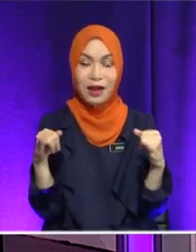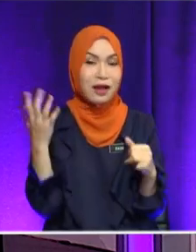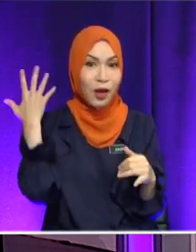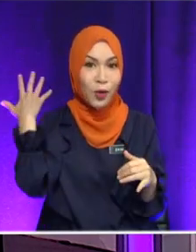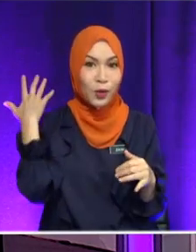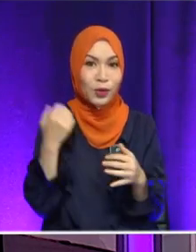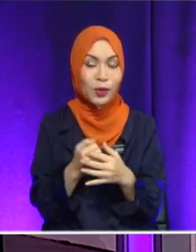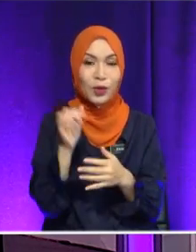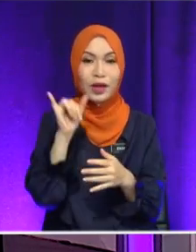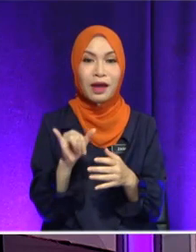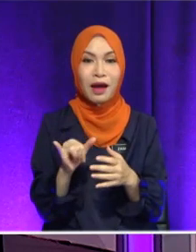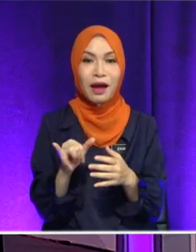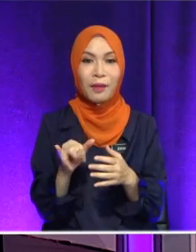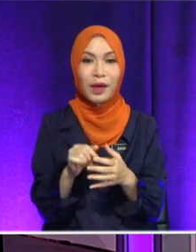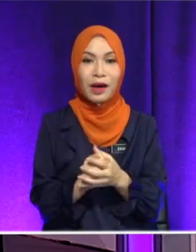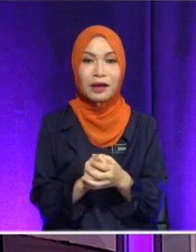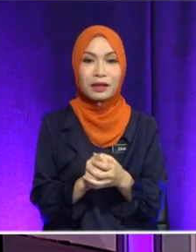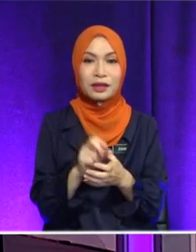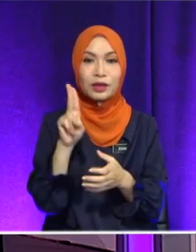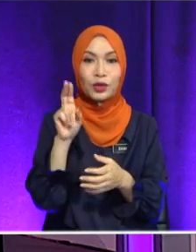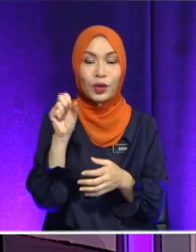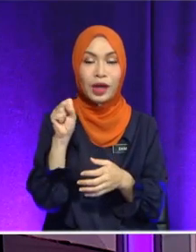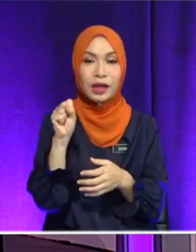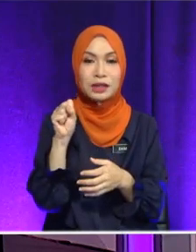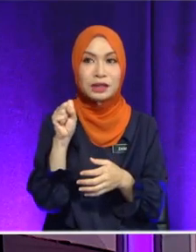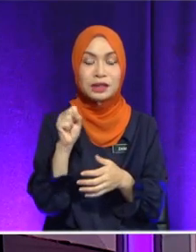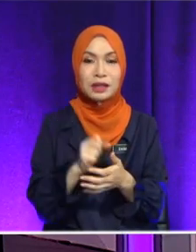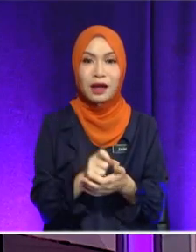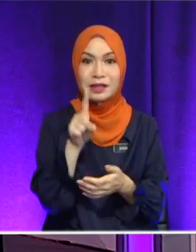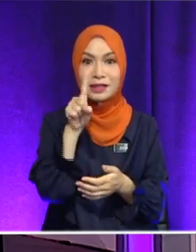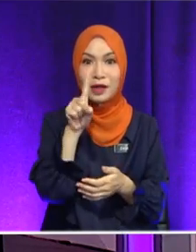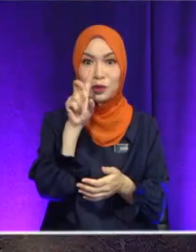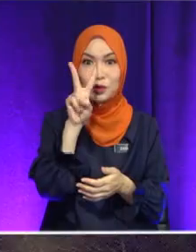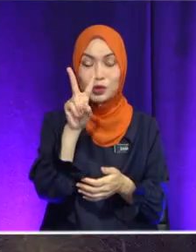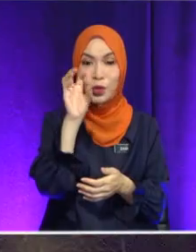yang berharga US Dollar 120 juta